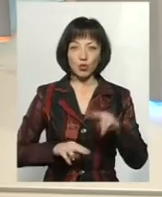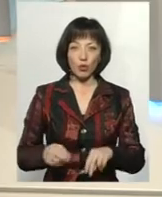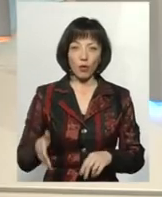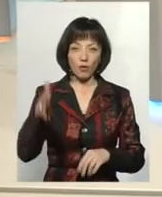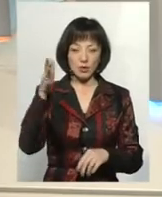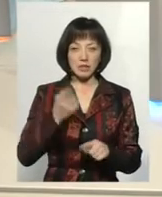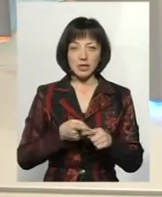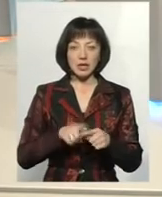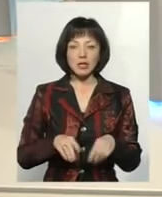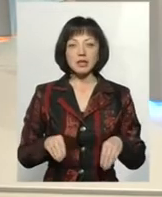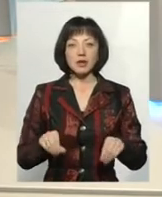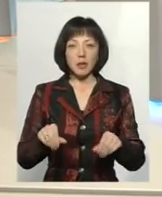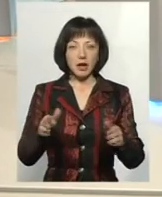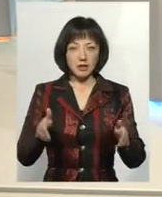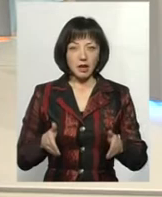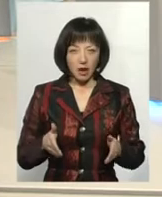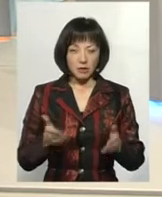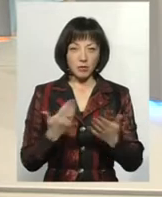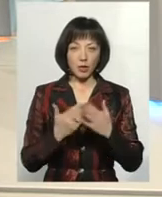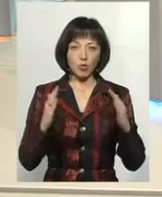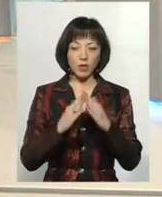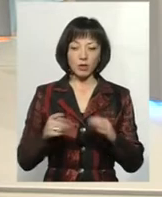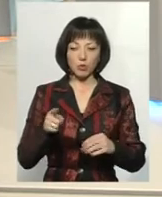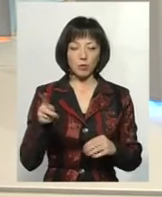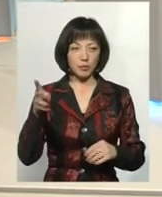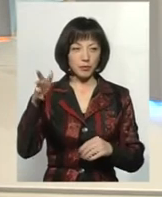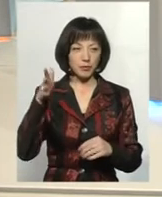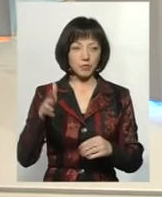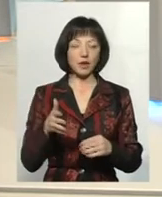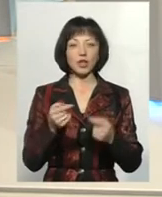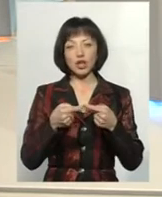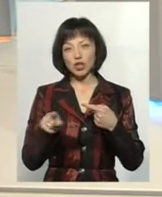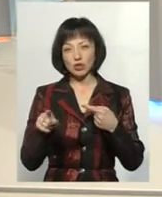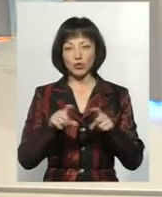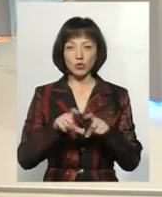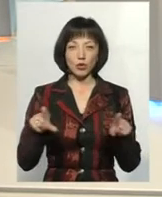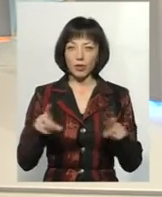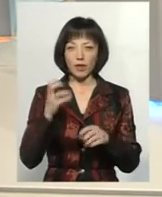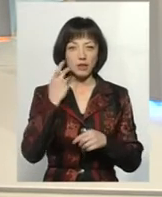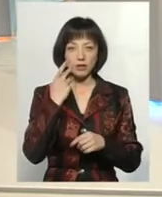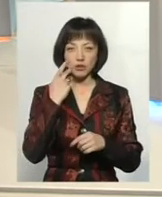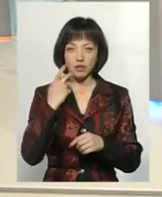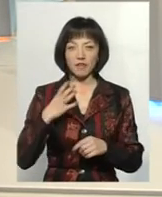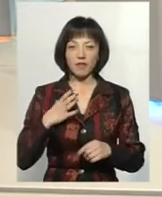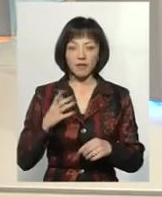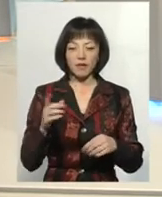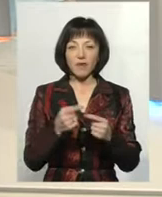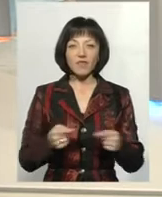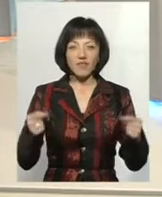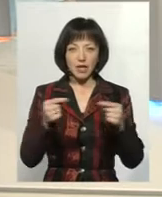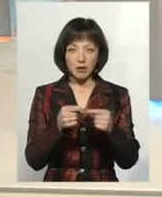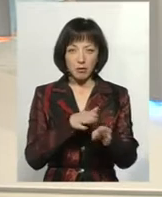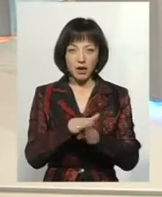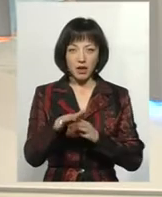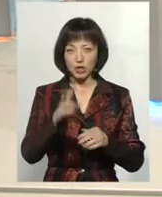ділянка якимось будинком, багатоповерхівкою чи іншою спорудою, не завжди витримані державні будівельні